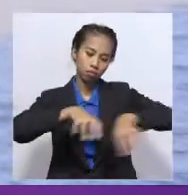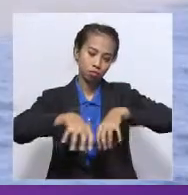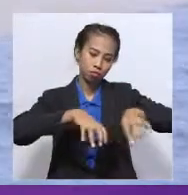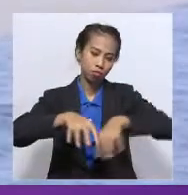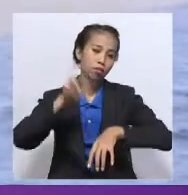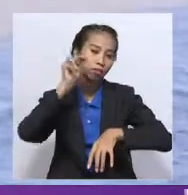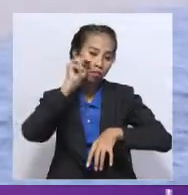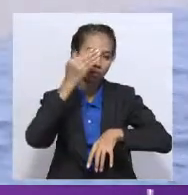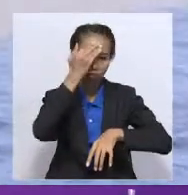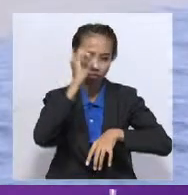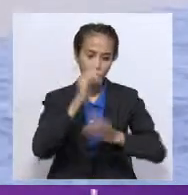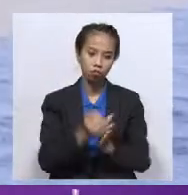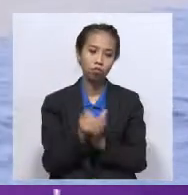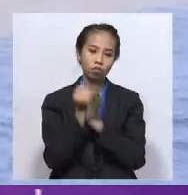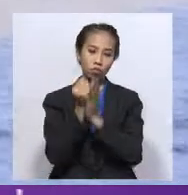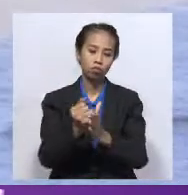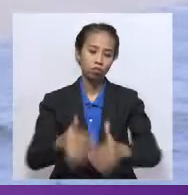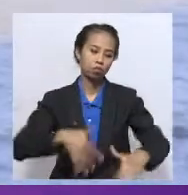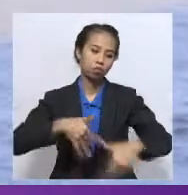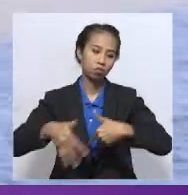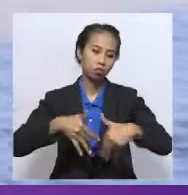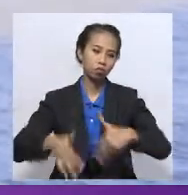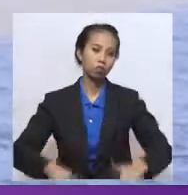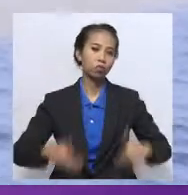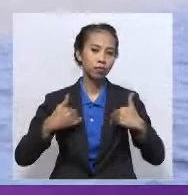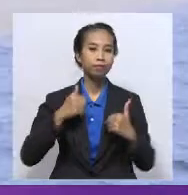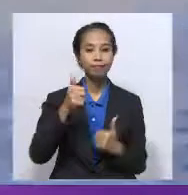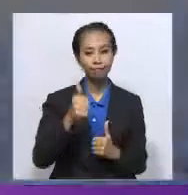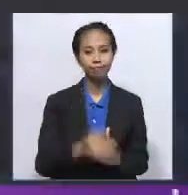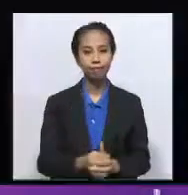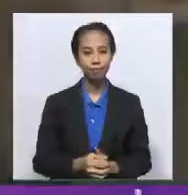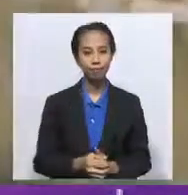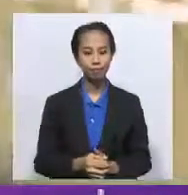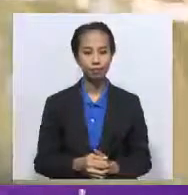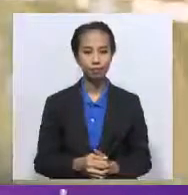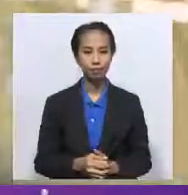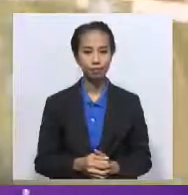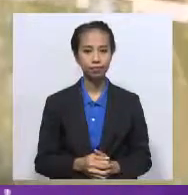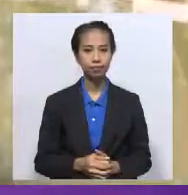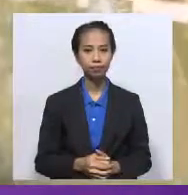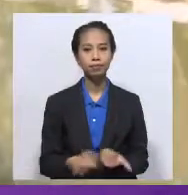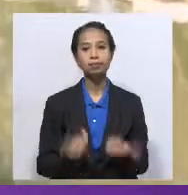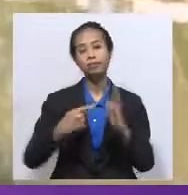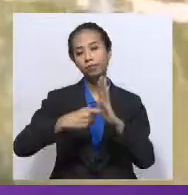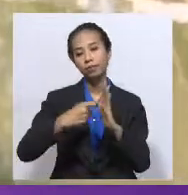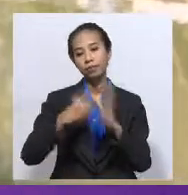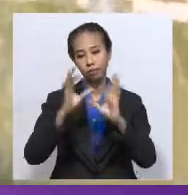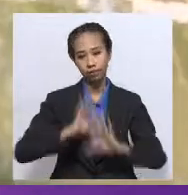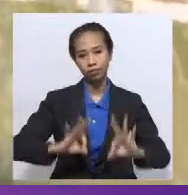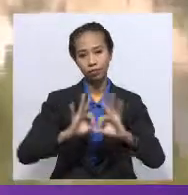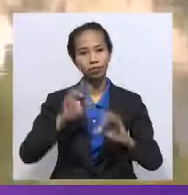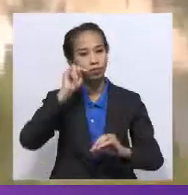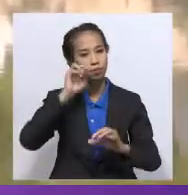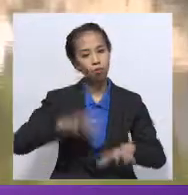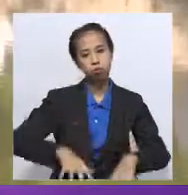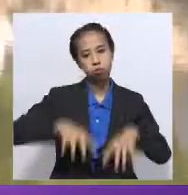ค่ะเพื่อสร้างความมั่นคงให้กับชีวิตของประชาชนในพื้นที่ค่ะอีกหนึ่งสาเหตุสำคัญที่ทำให้เกิดปัญหาน้ำท่